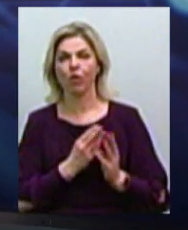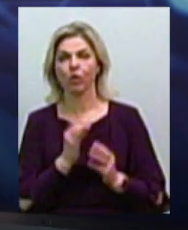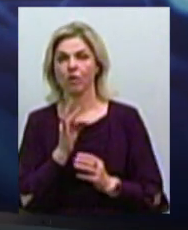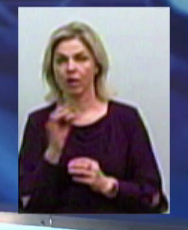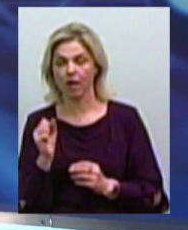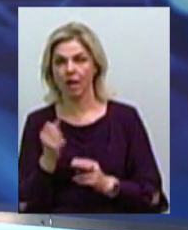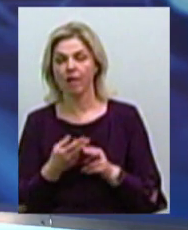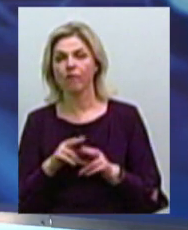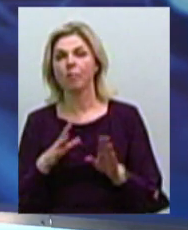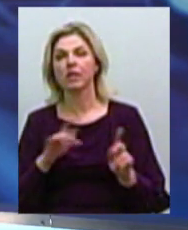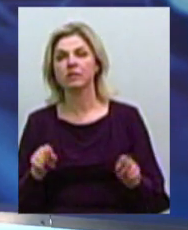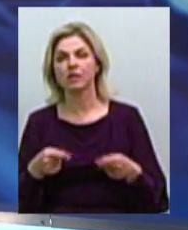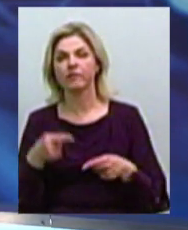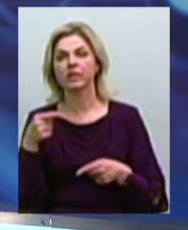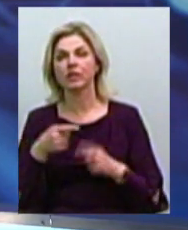Його було засновано ще у